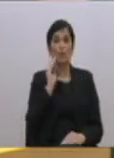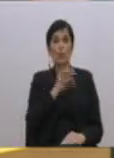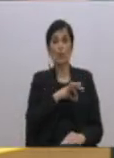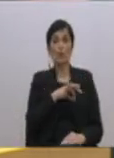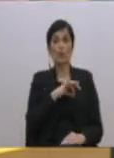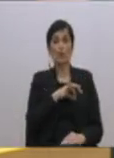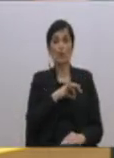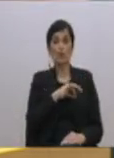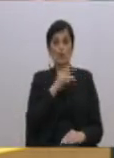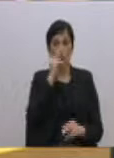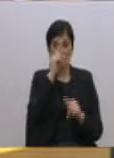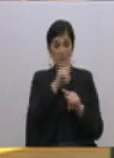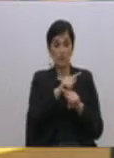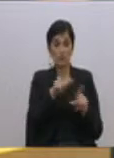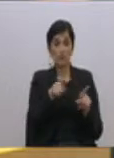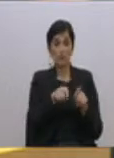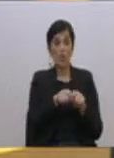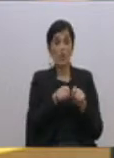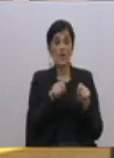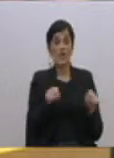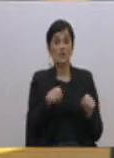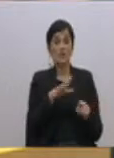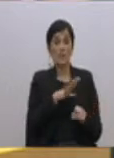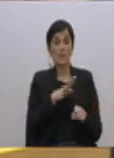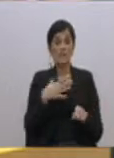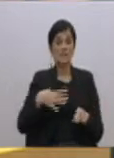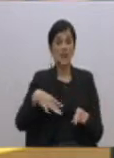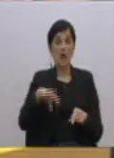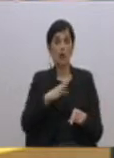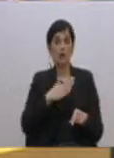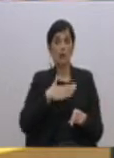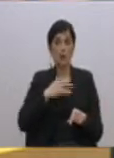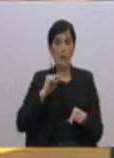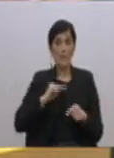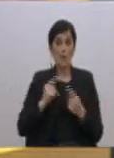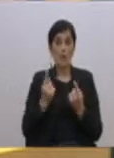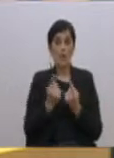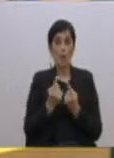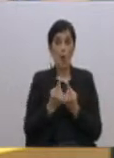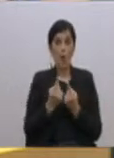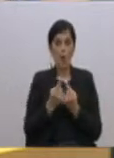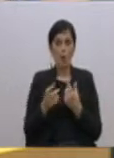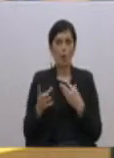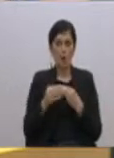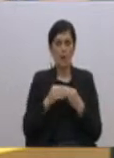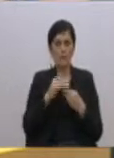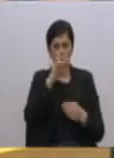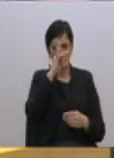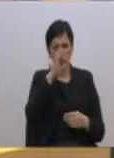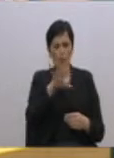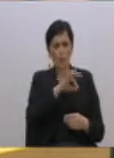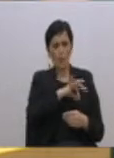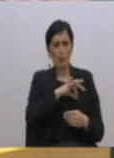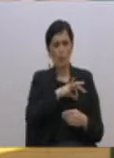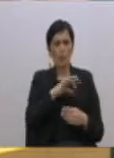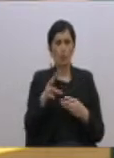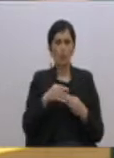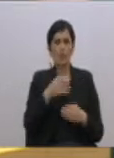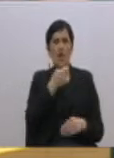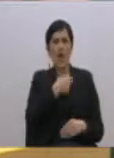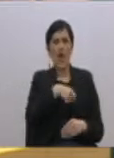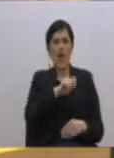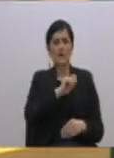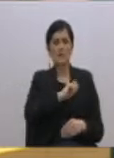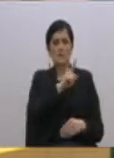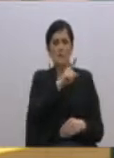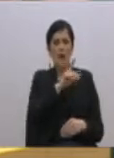Tici, scola, ik neboda, sa capteloși. Me, cem scolege, tanetat, beori, snobili, uri, tanetat, tu ești spaneci,